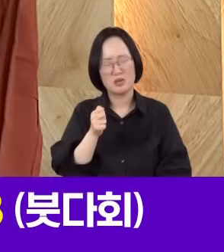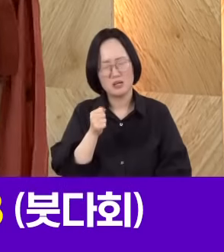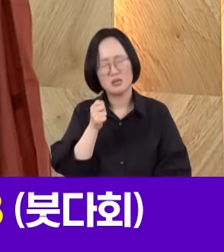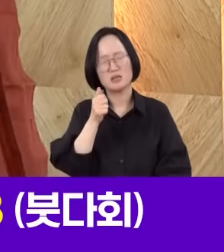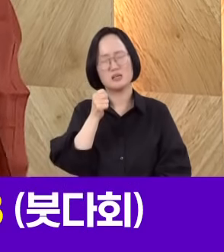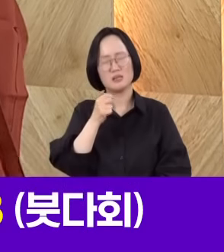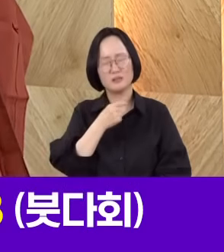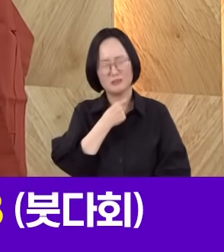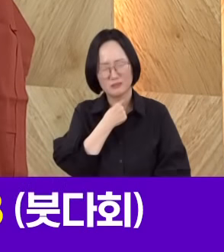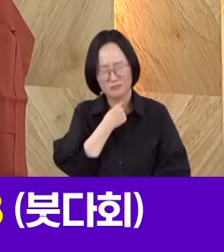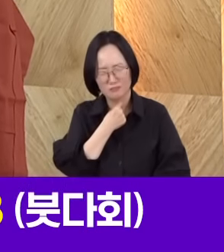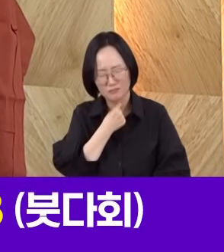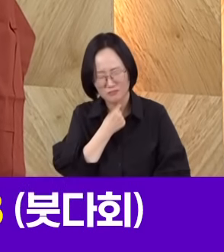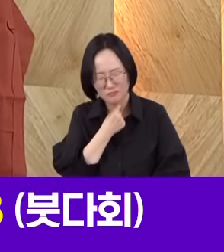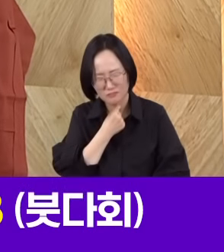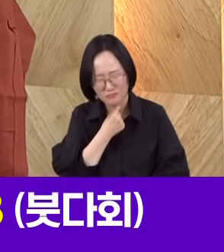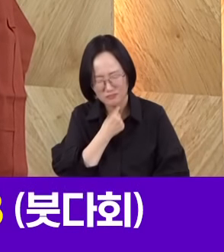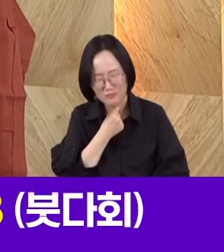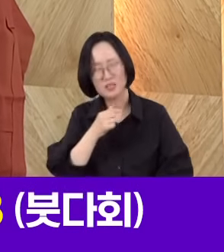얼마나 간절했어요